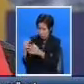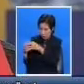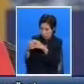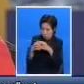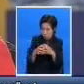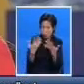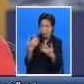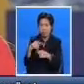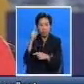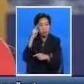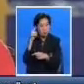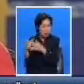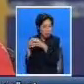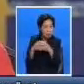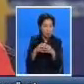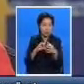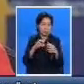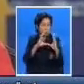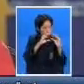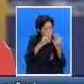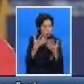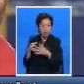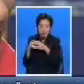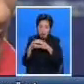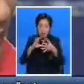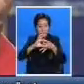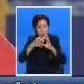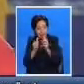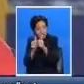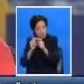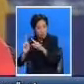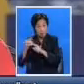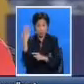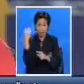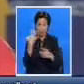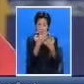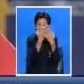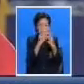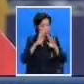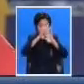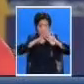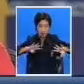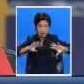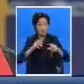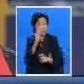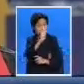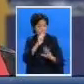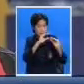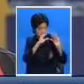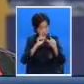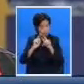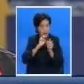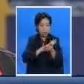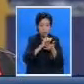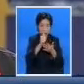ประชุมแข่งขันกีฬาอะไรต่างๆความเชื่อมั่นเริ่มมียิ่งประชุมอาเซียนเรียบร้อยนะครับผมไปจีนมาได้รับการสนองตอบจากจีน